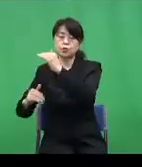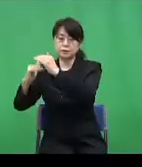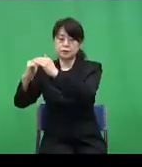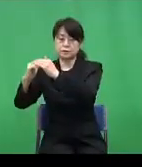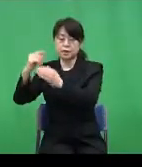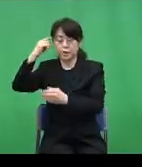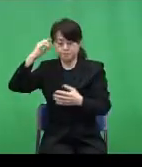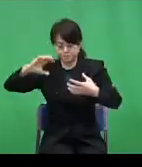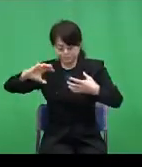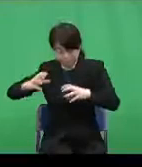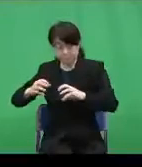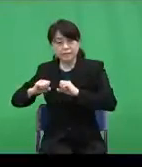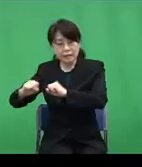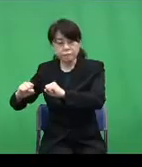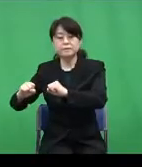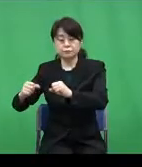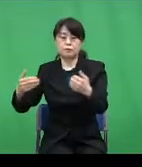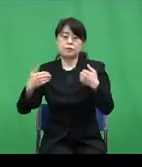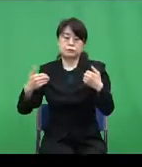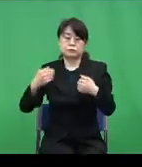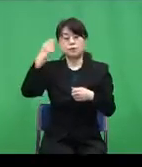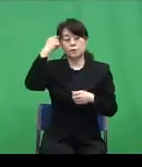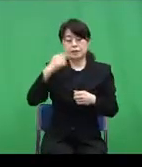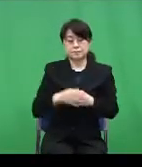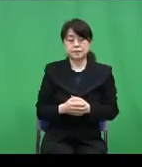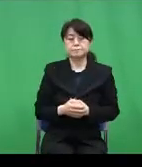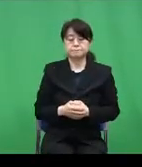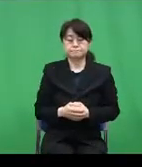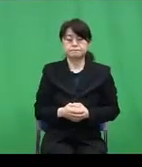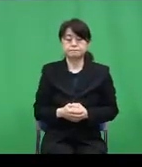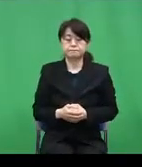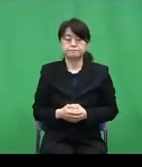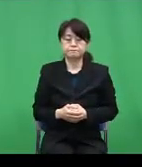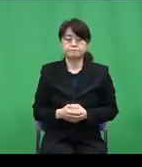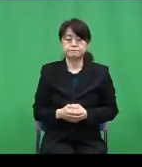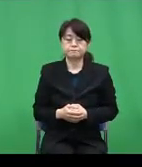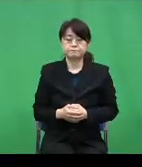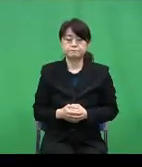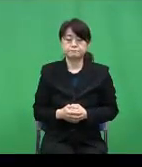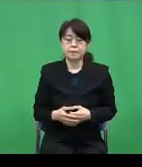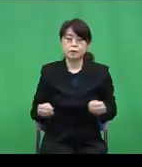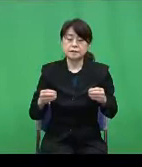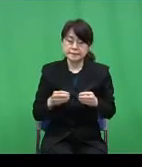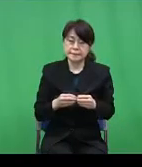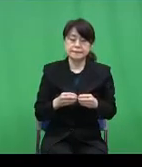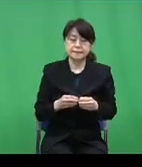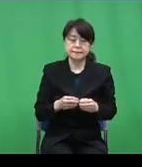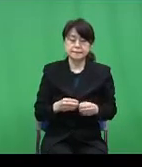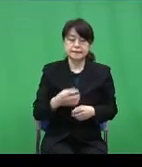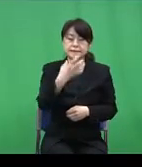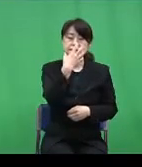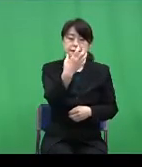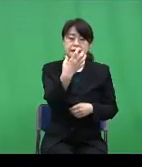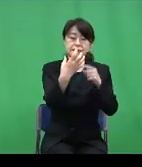まあ、必要かなと思っております。で同時にですね、新幹線の敦賀開業は3年